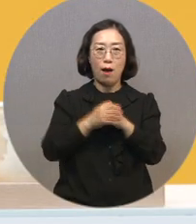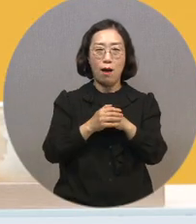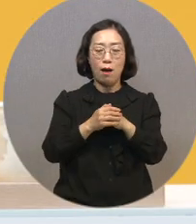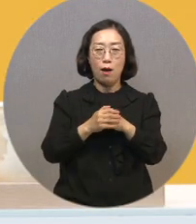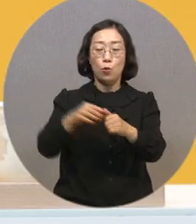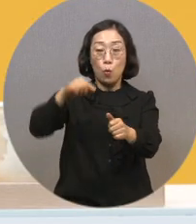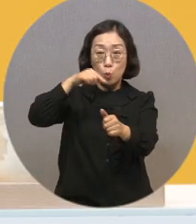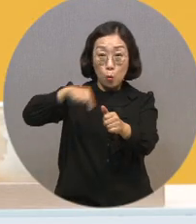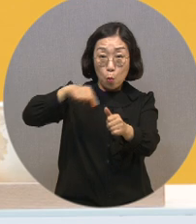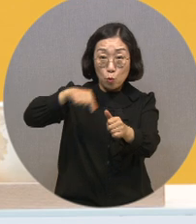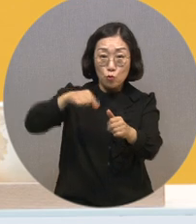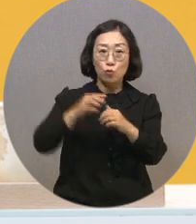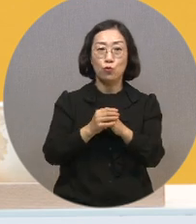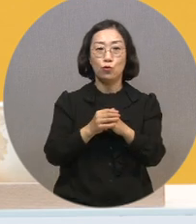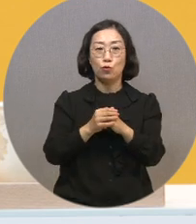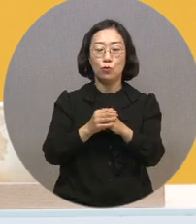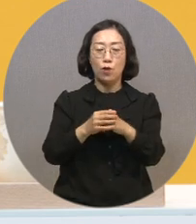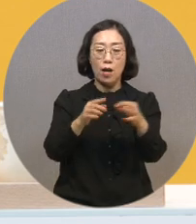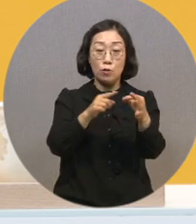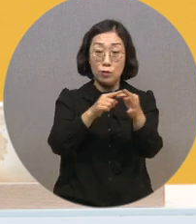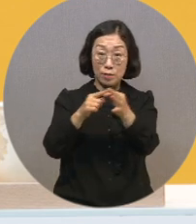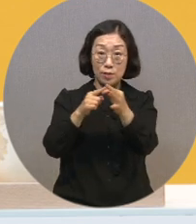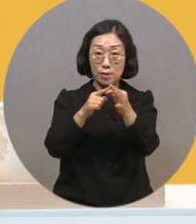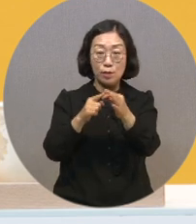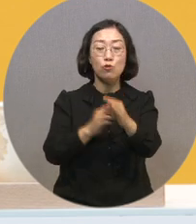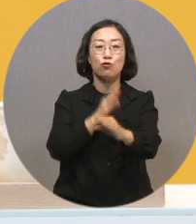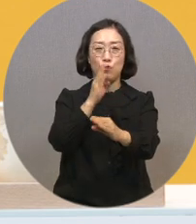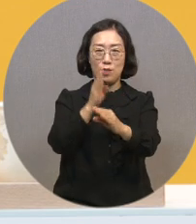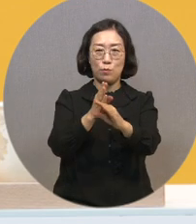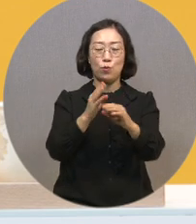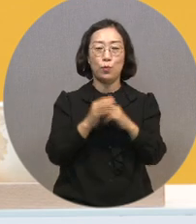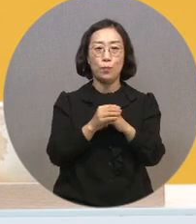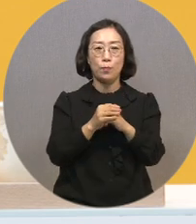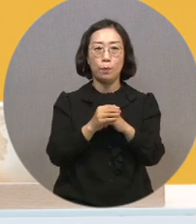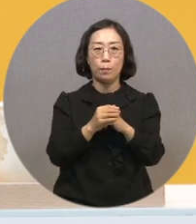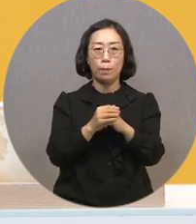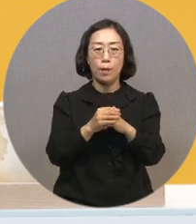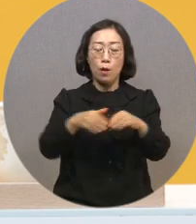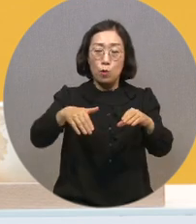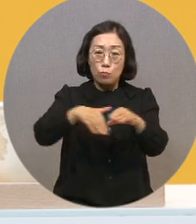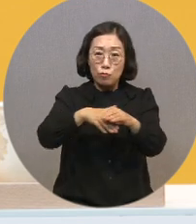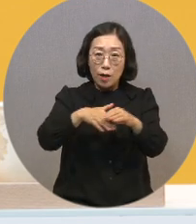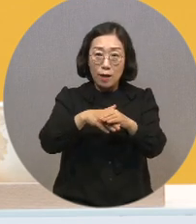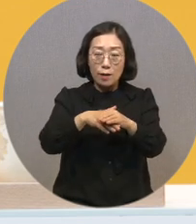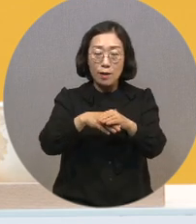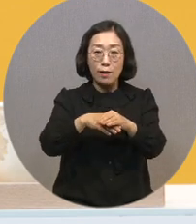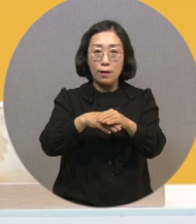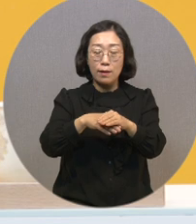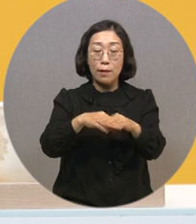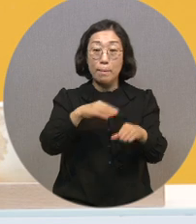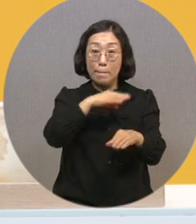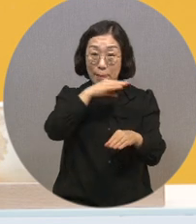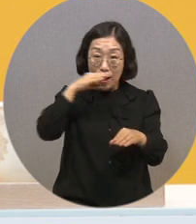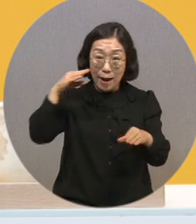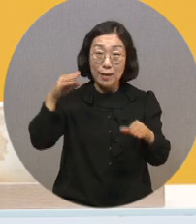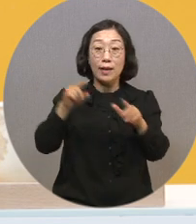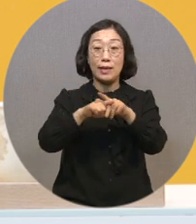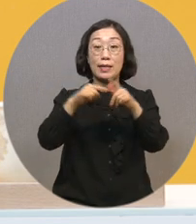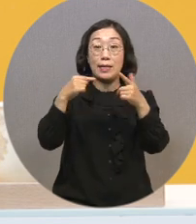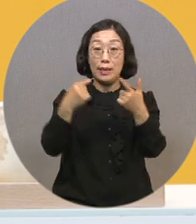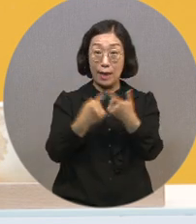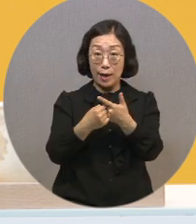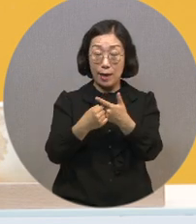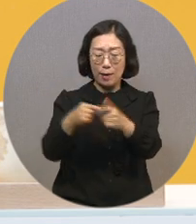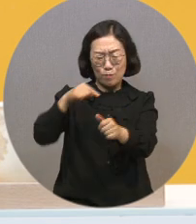한국 교육 또 우리 한글 중심으로 해서 이 문화를 올바로 이해하면 다시